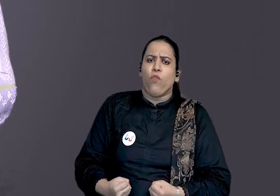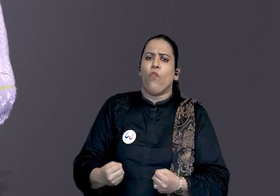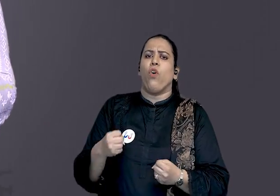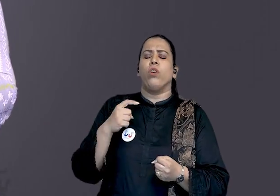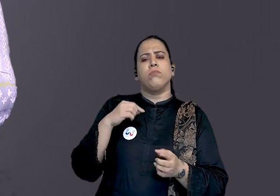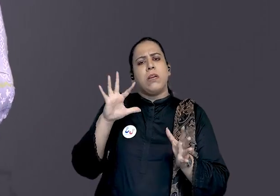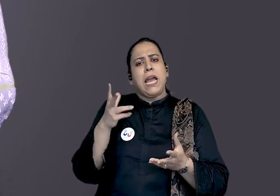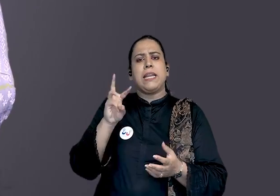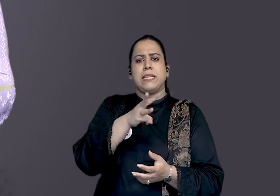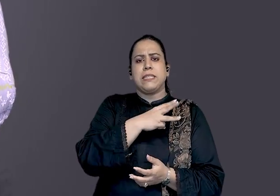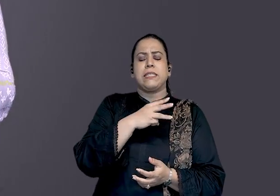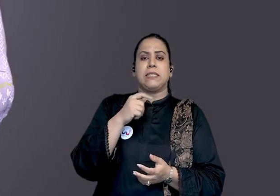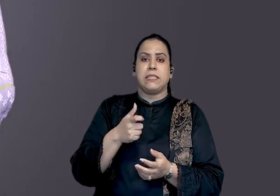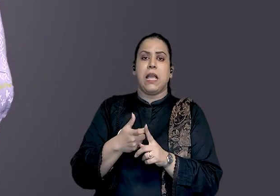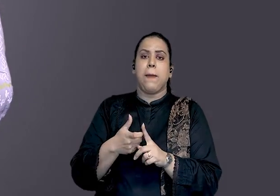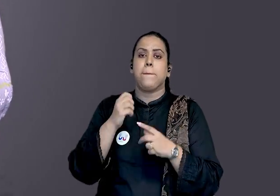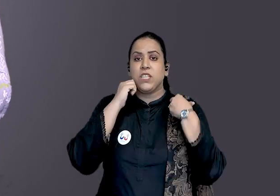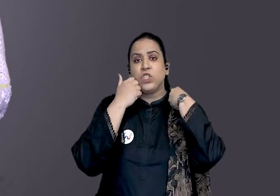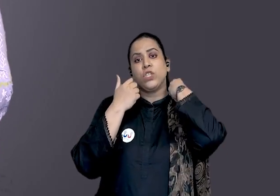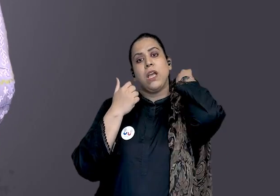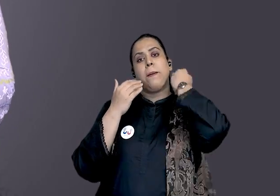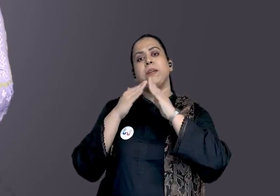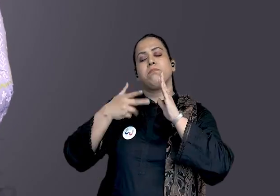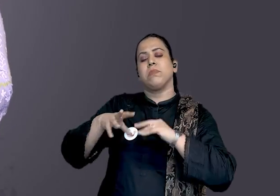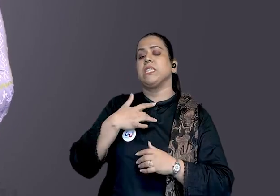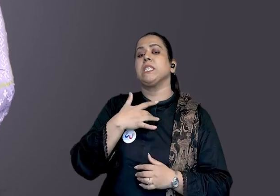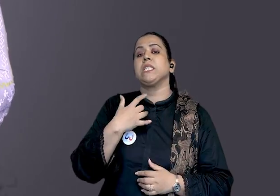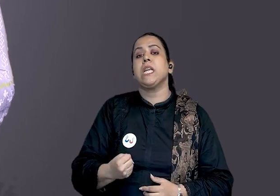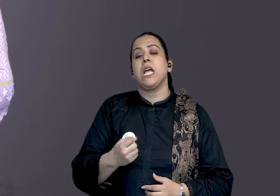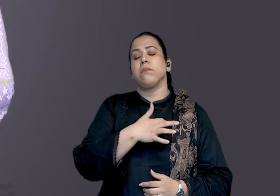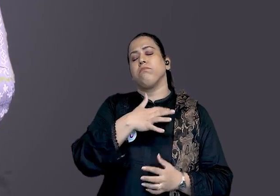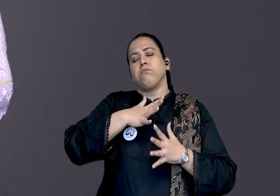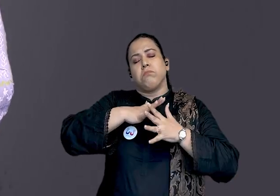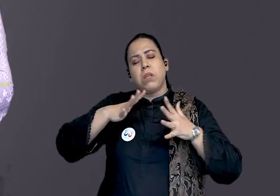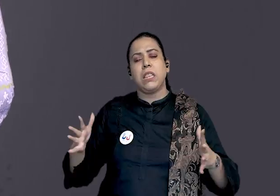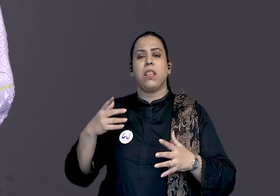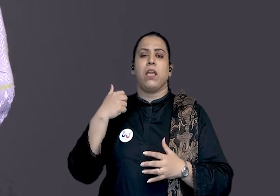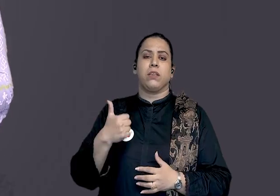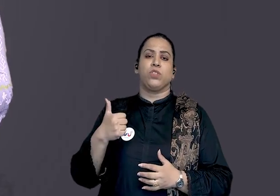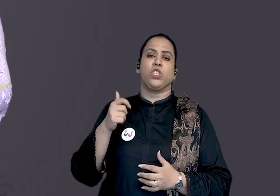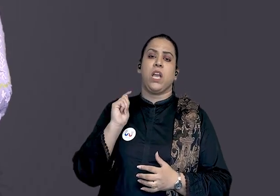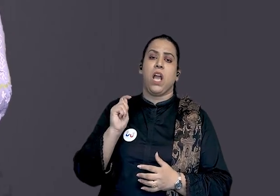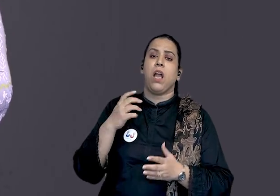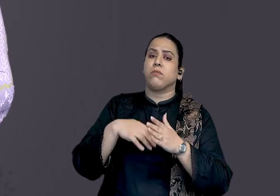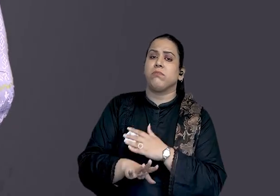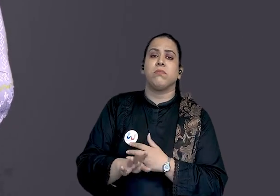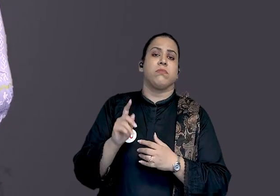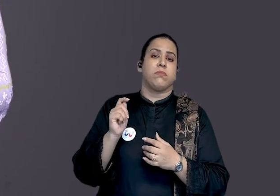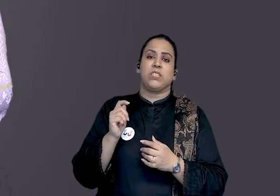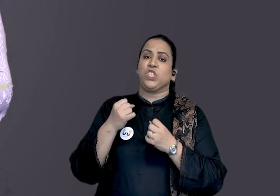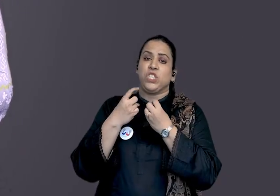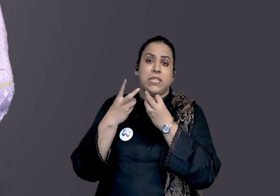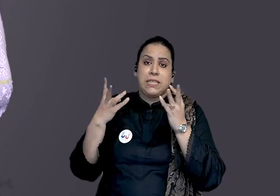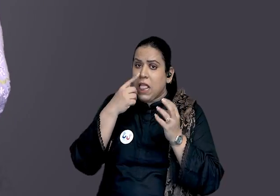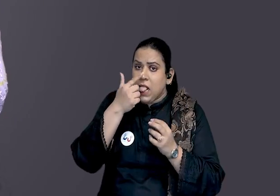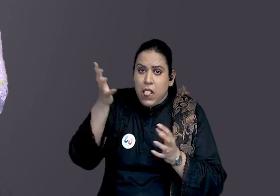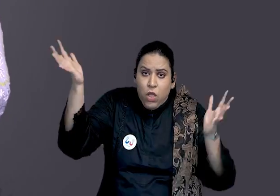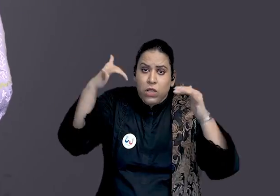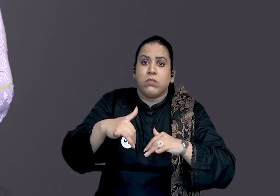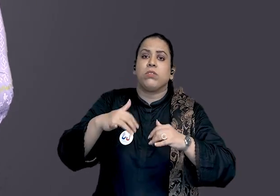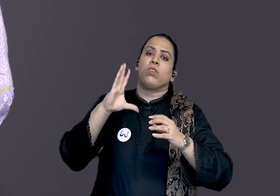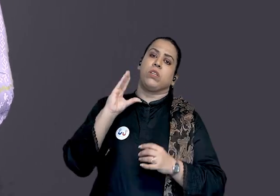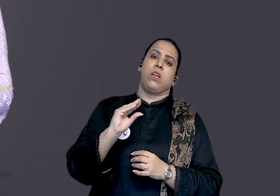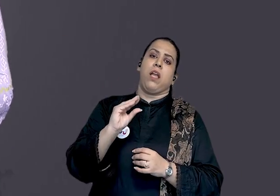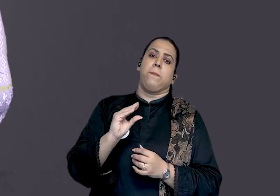to do anything in Punjab Archives, trust me, यहाँ पर इतना कुछ है करने को कि